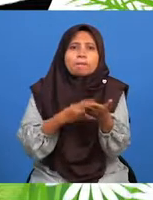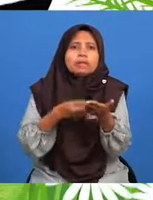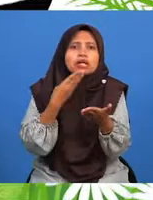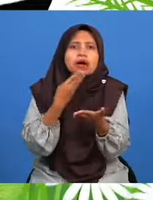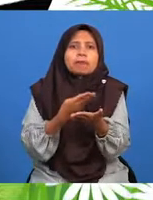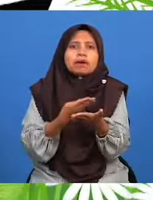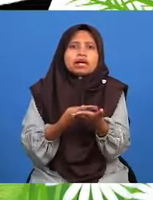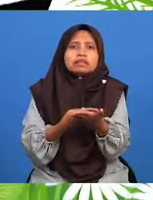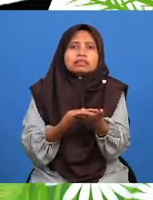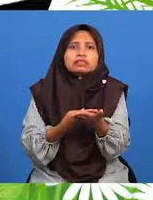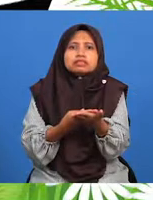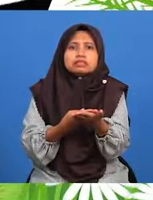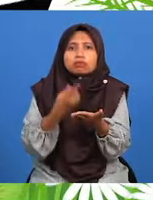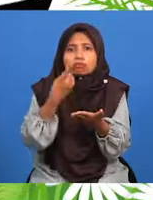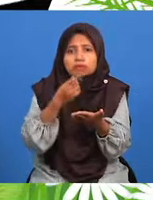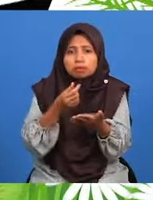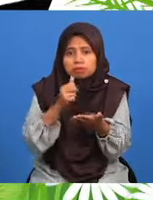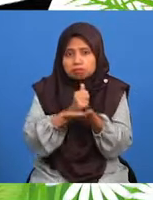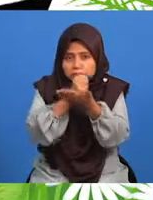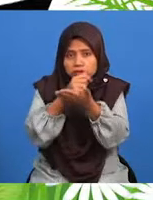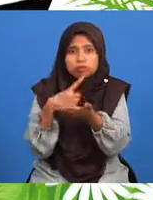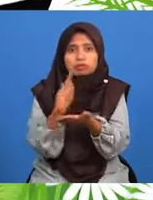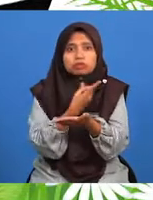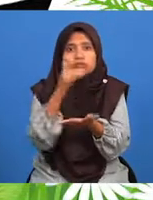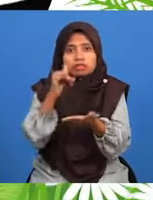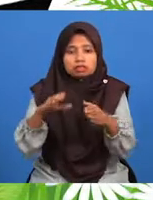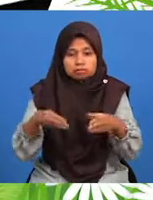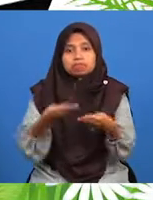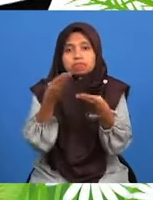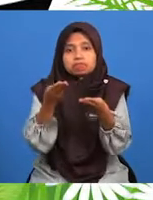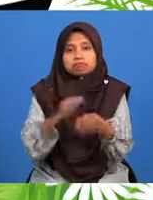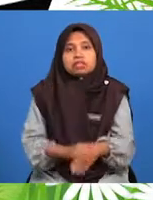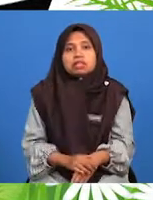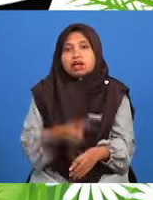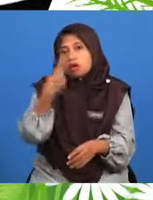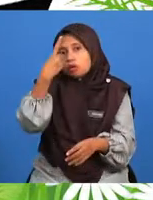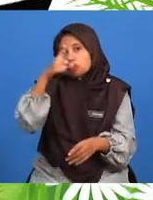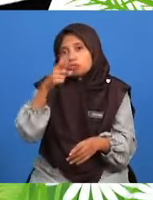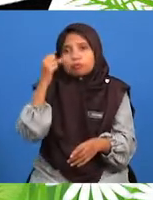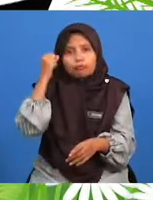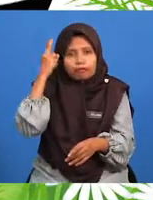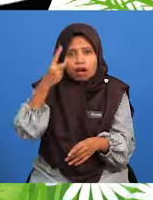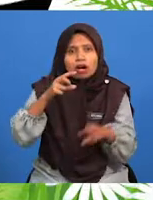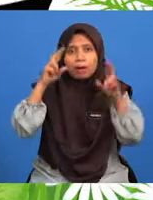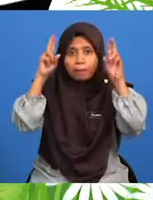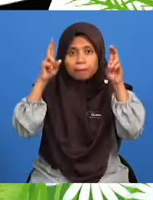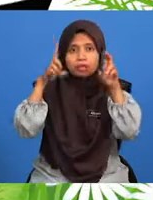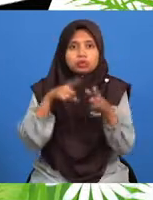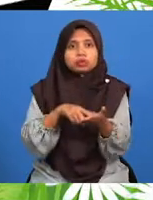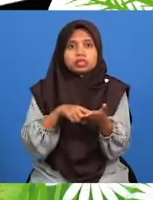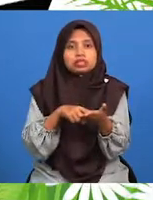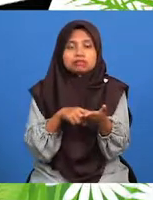atau keuntungan daripada bantuan yang kita berikan. Untuk memahami tajuk ini dengan